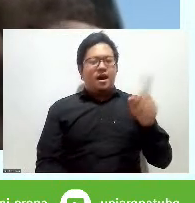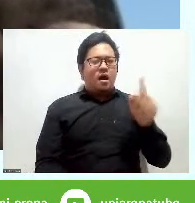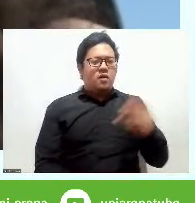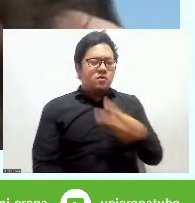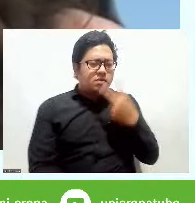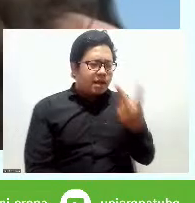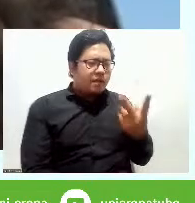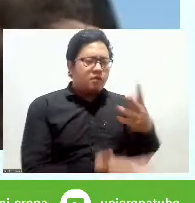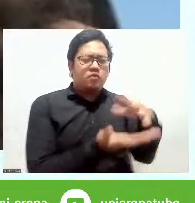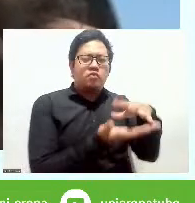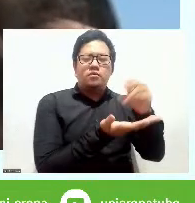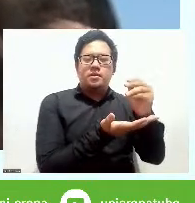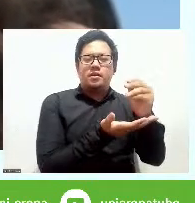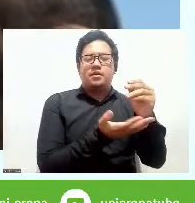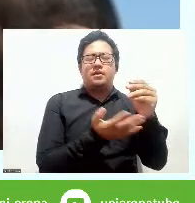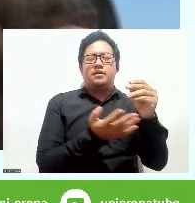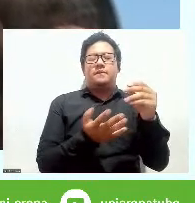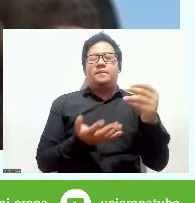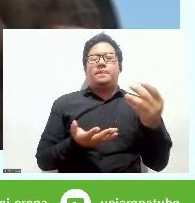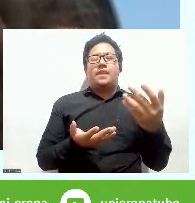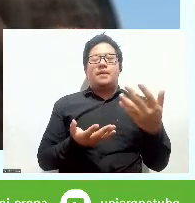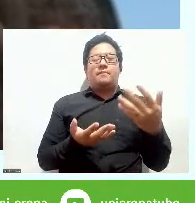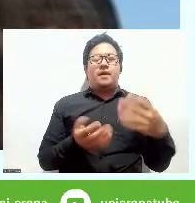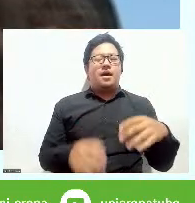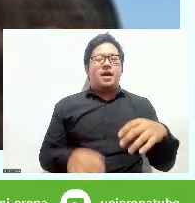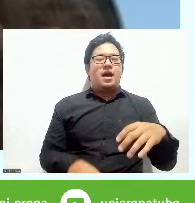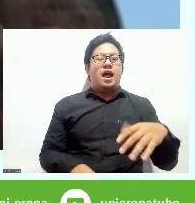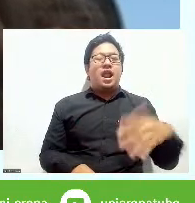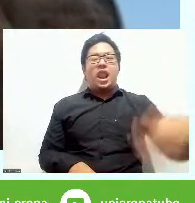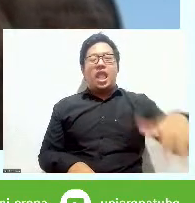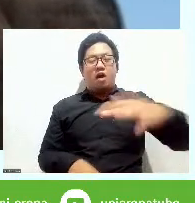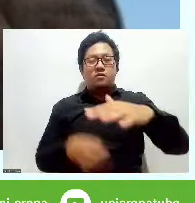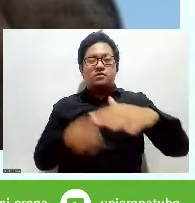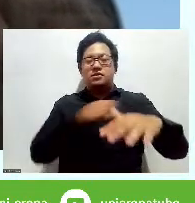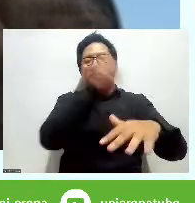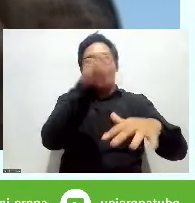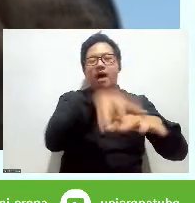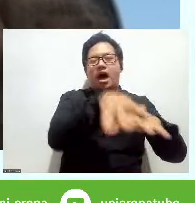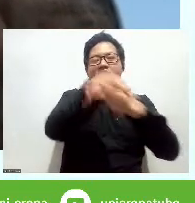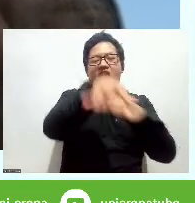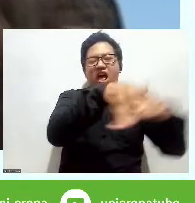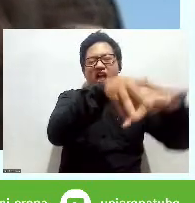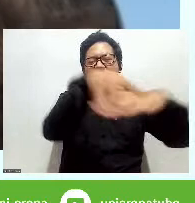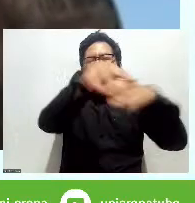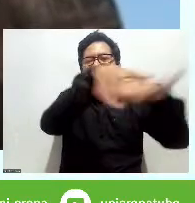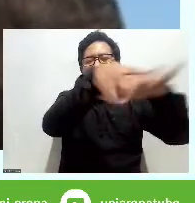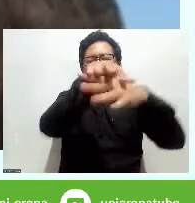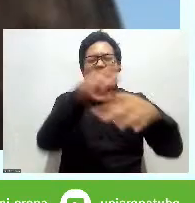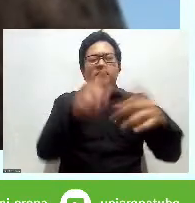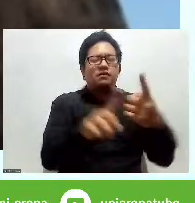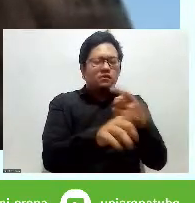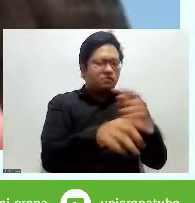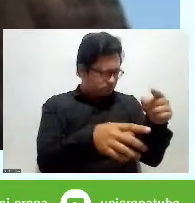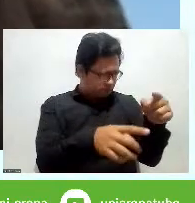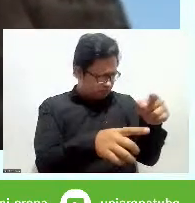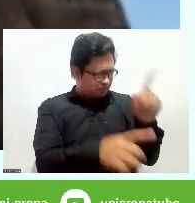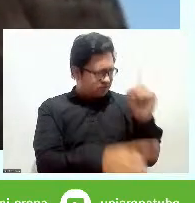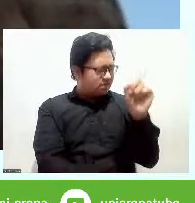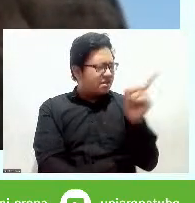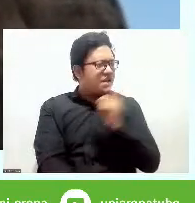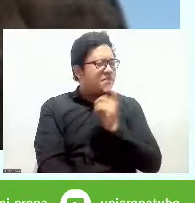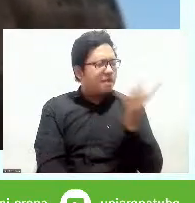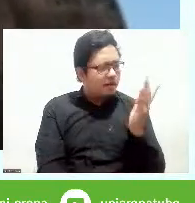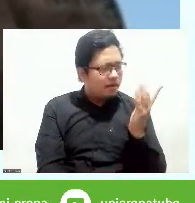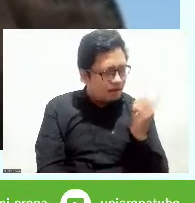sampah mengambang di laut atau yang putih terumbu karang itu berasal dari mana sih sumbernya dari tempat kita